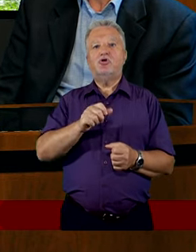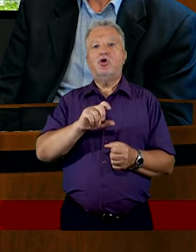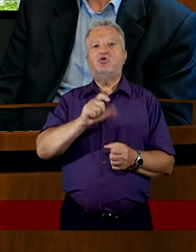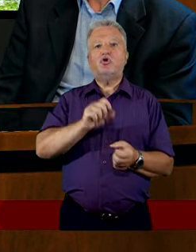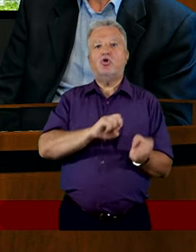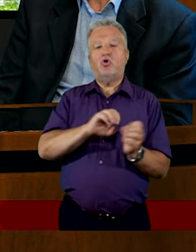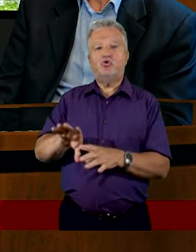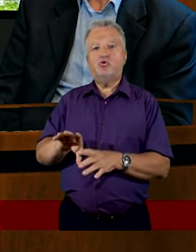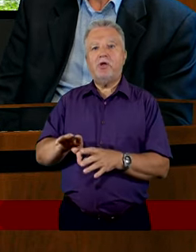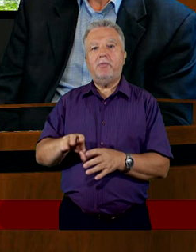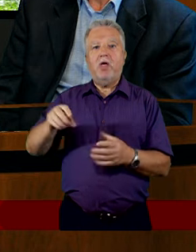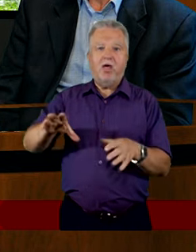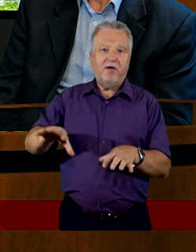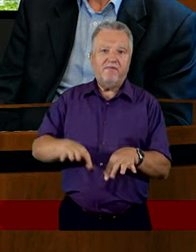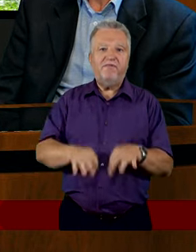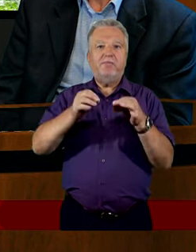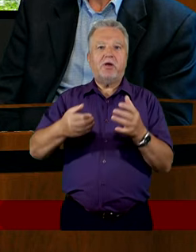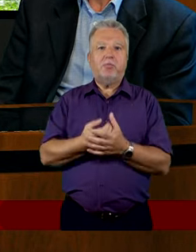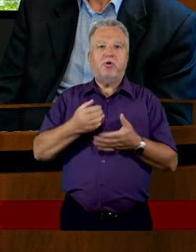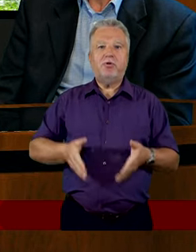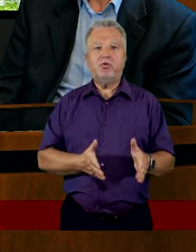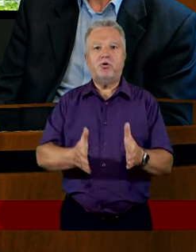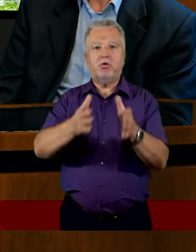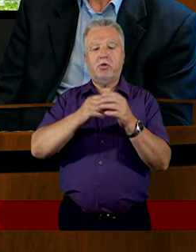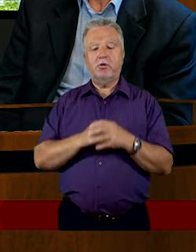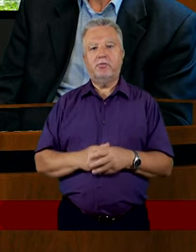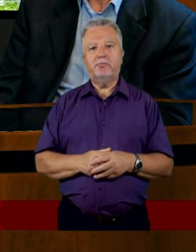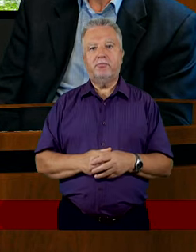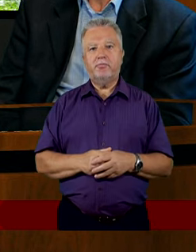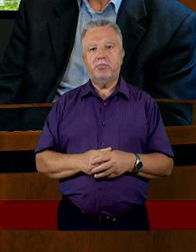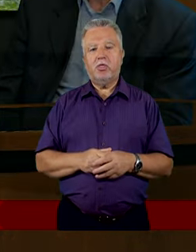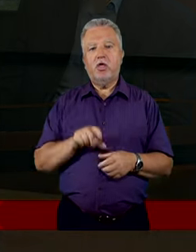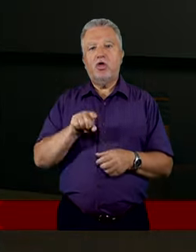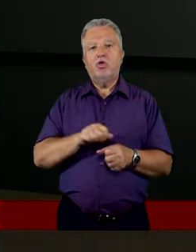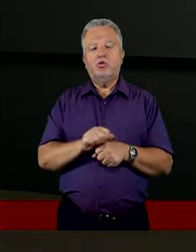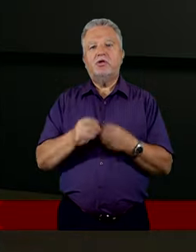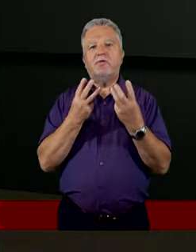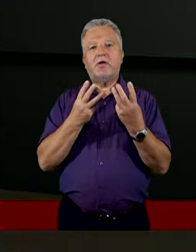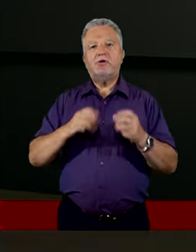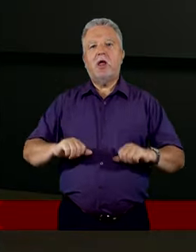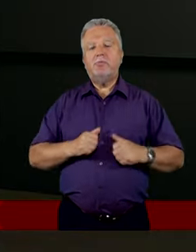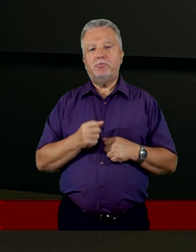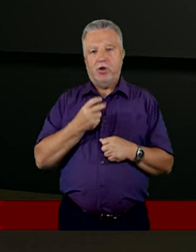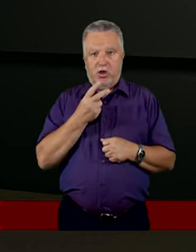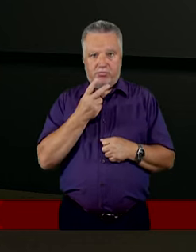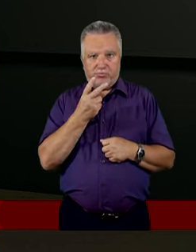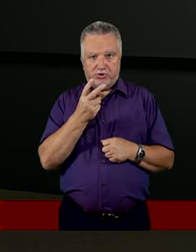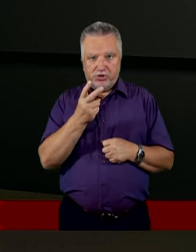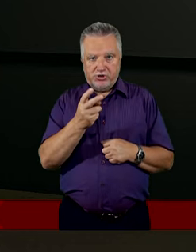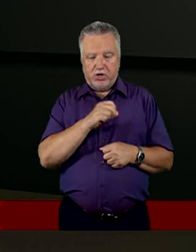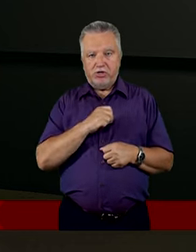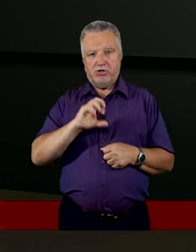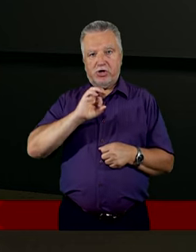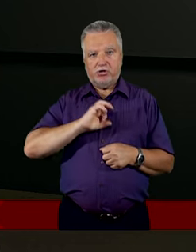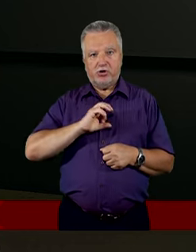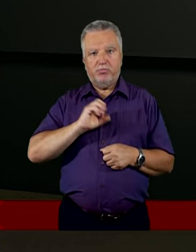nową drogę, wybieram nowe opcje i nowe drogi, to jest dla mnie reformacja. Tak. To ważne jest, żebyśmy przyjrzeli się